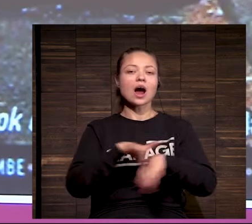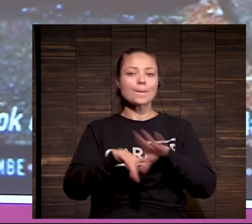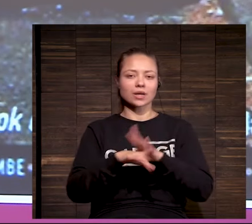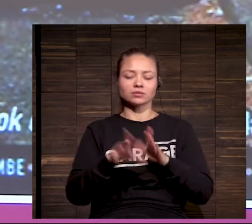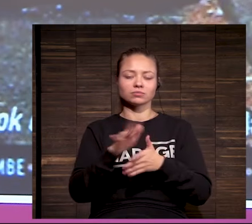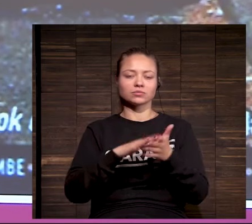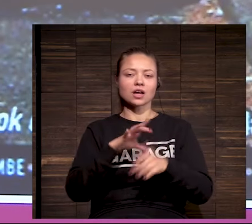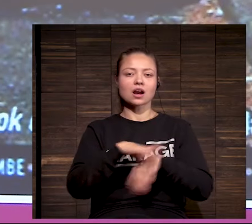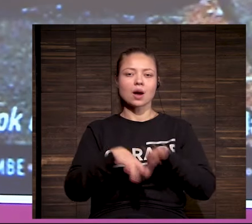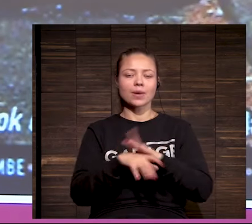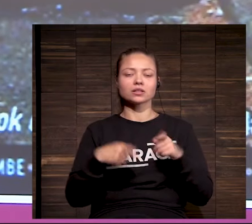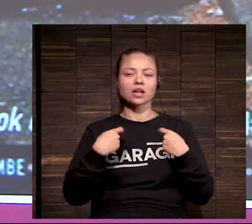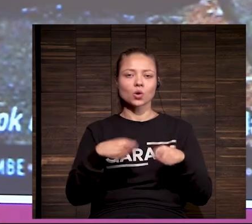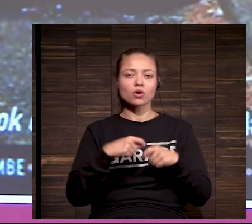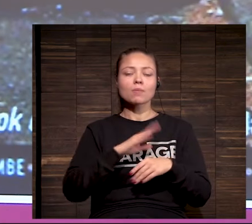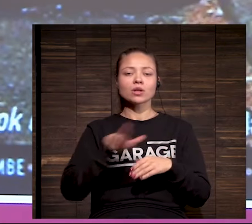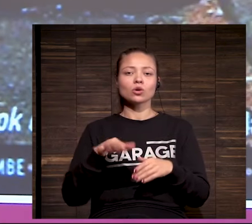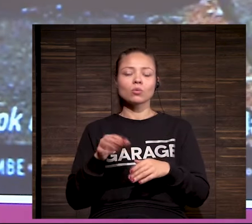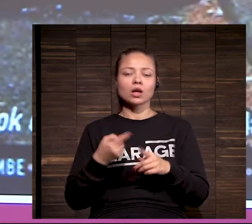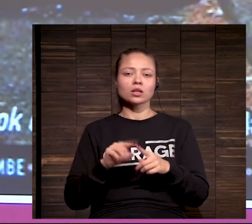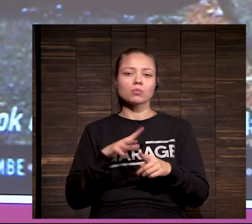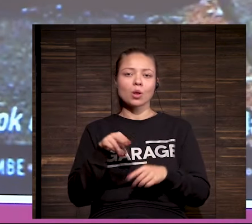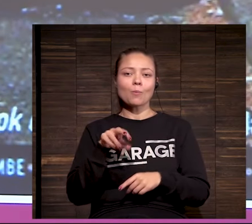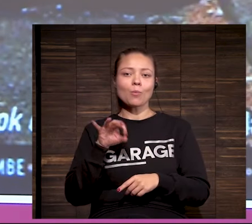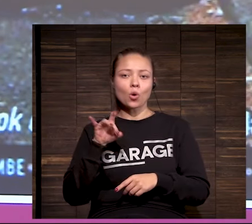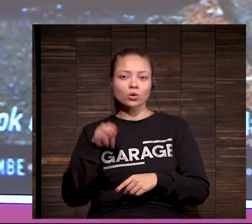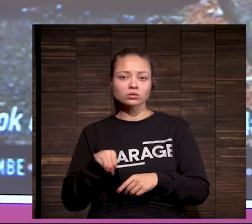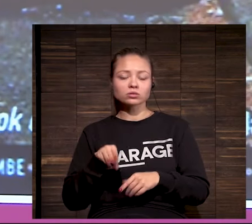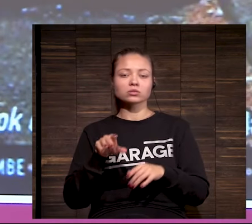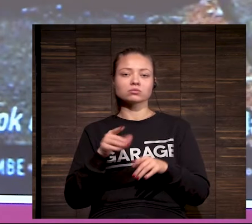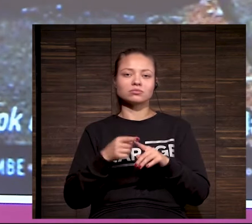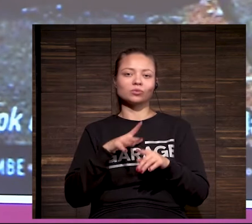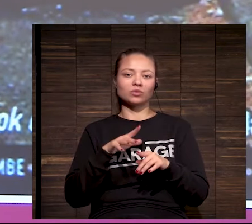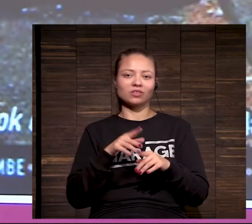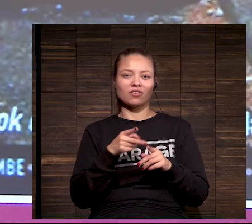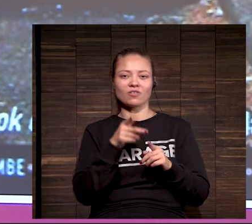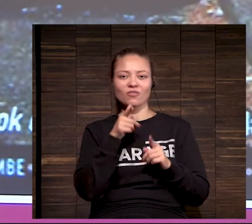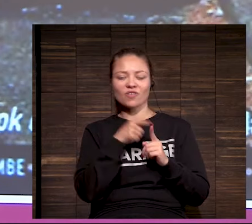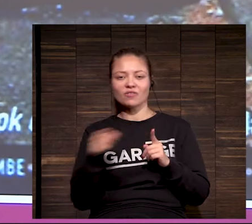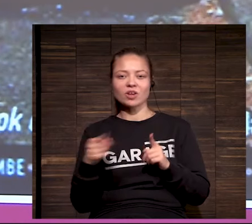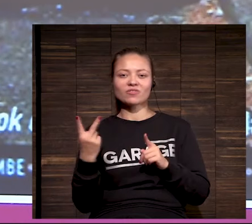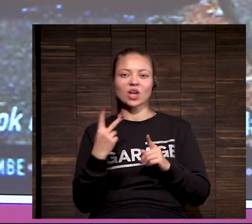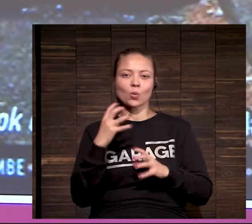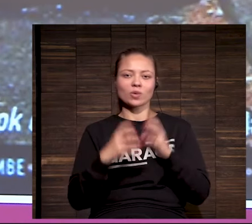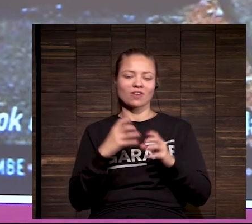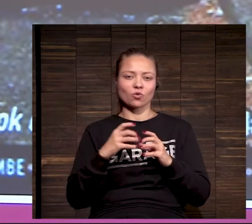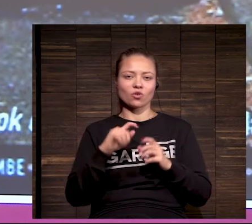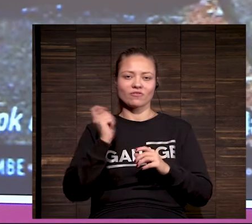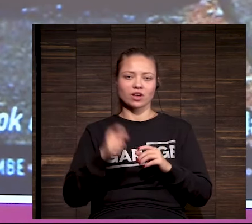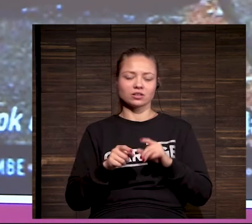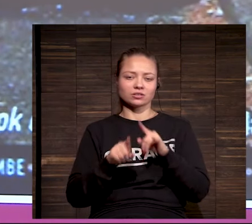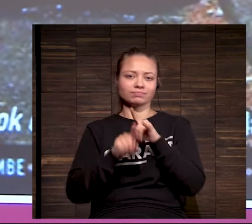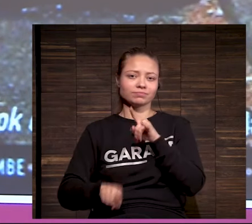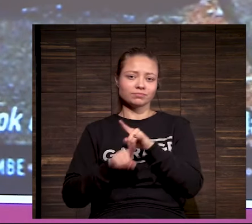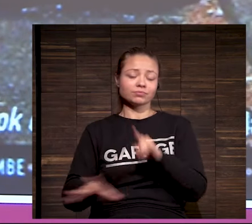будучи стратегическим артом hal был разбомблен во время второй мировой войны и